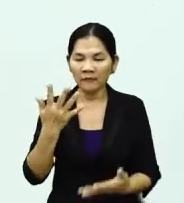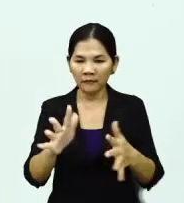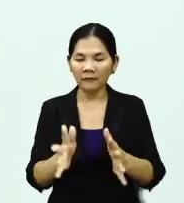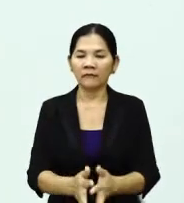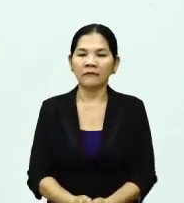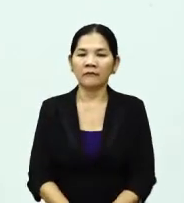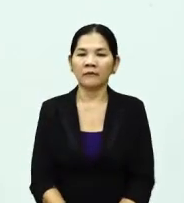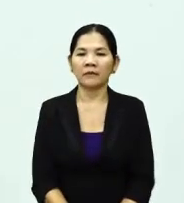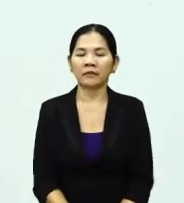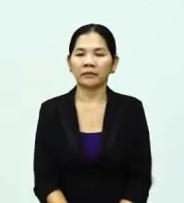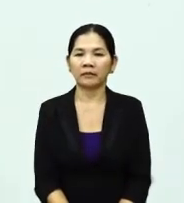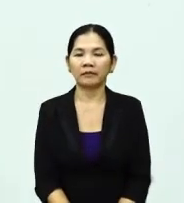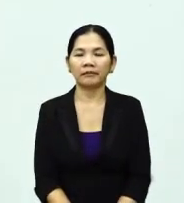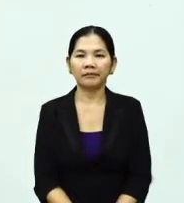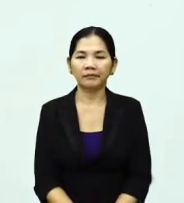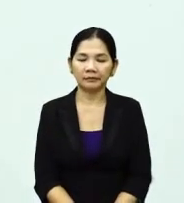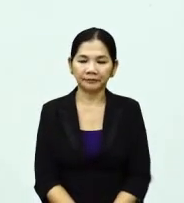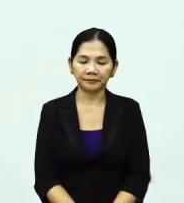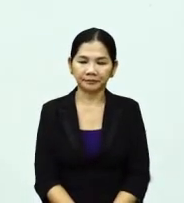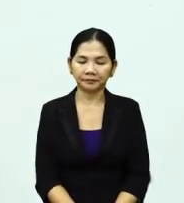gì mà. Thả.